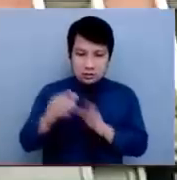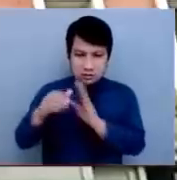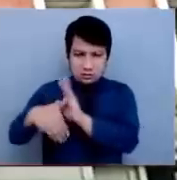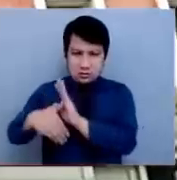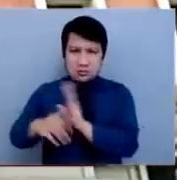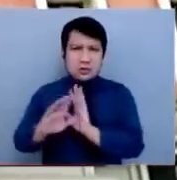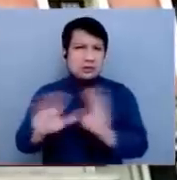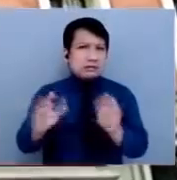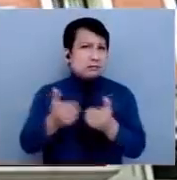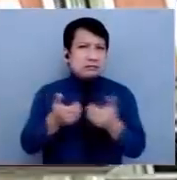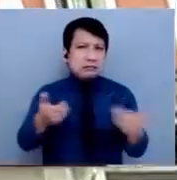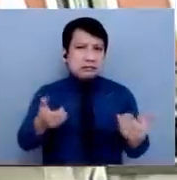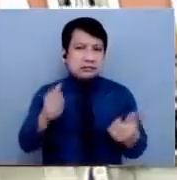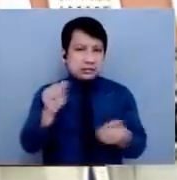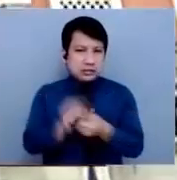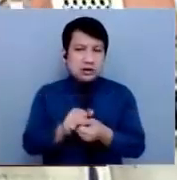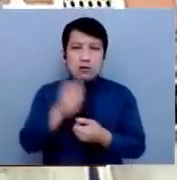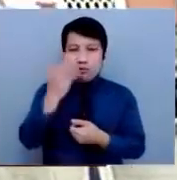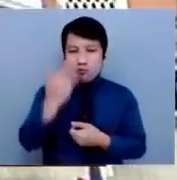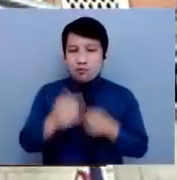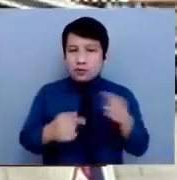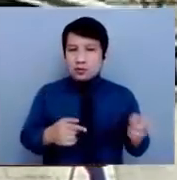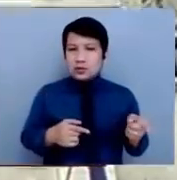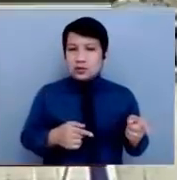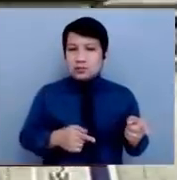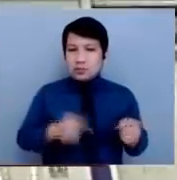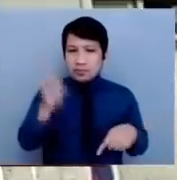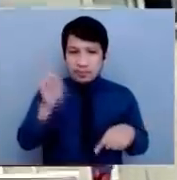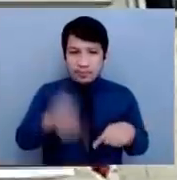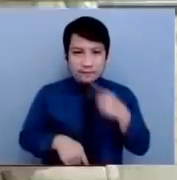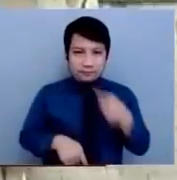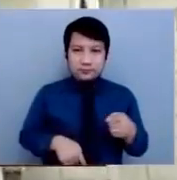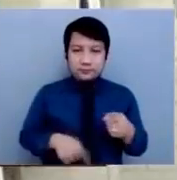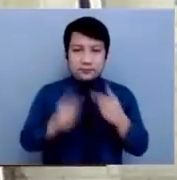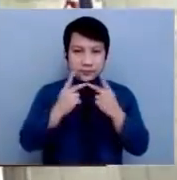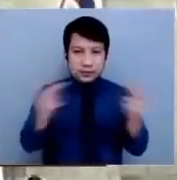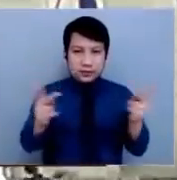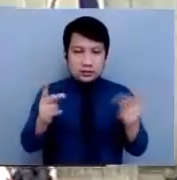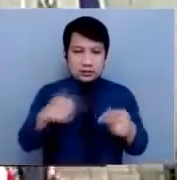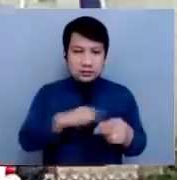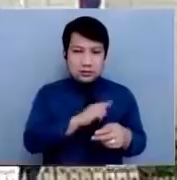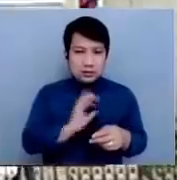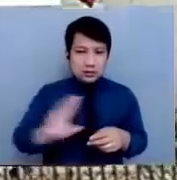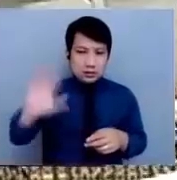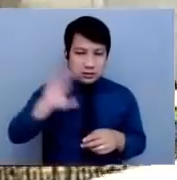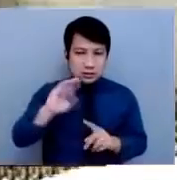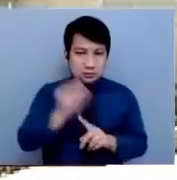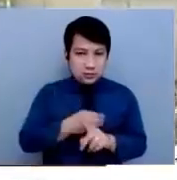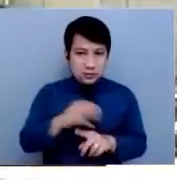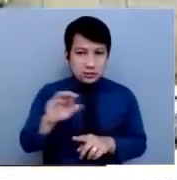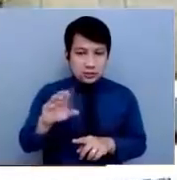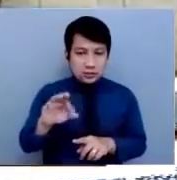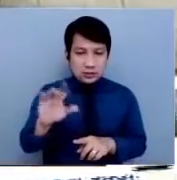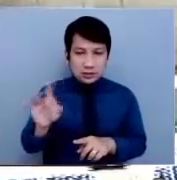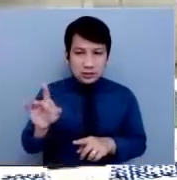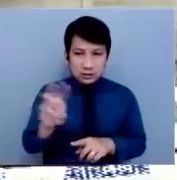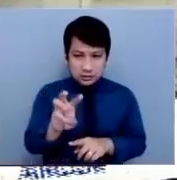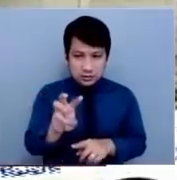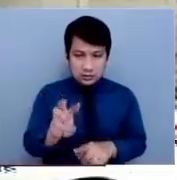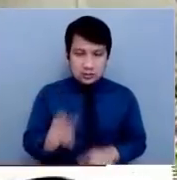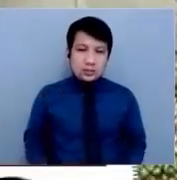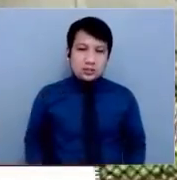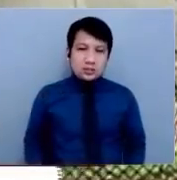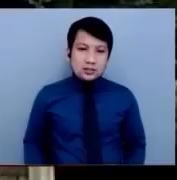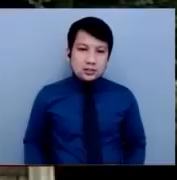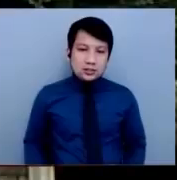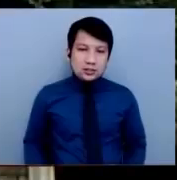siya sakop nito dahil hindi na siya public officer noong March 1986. Mm-hmm. I think that will